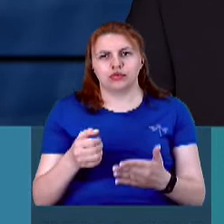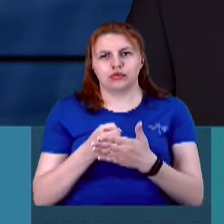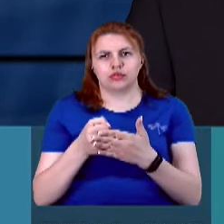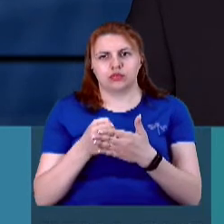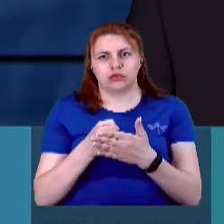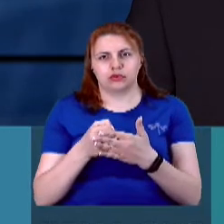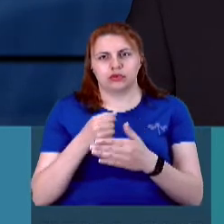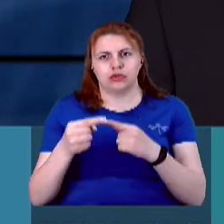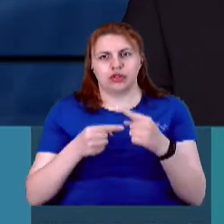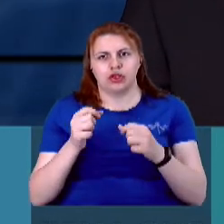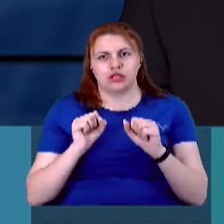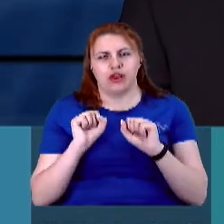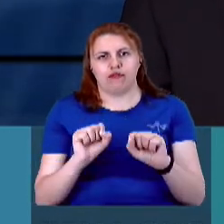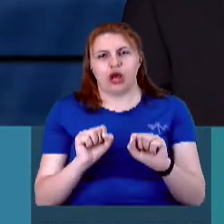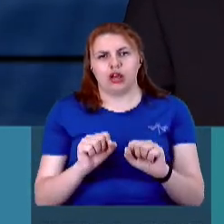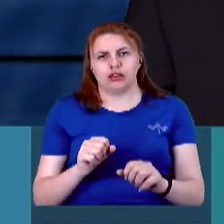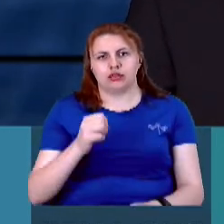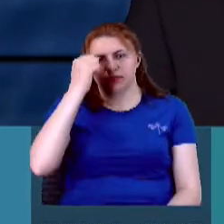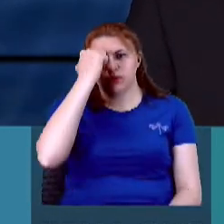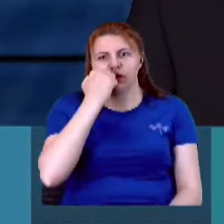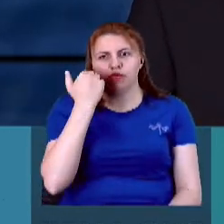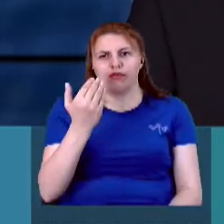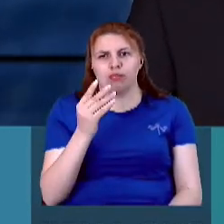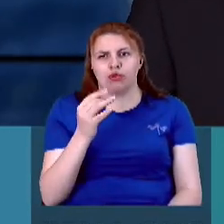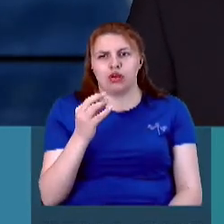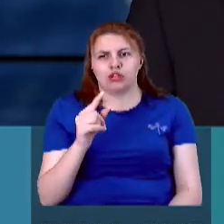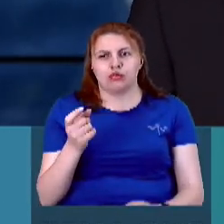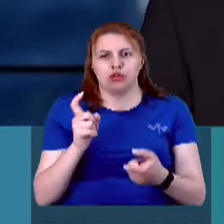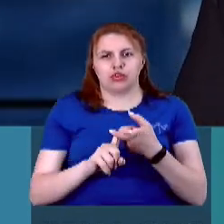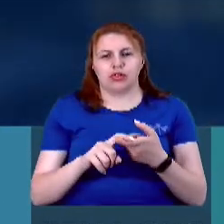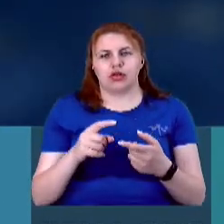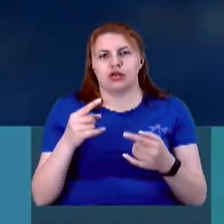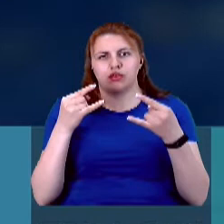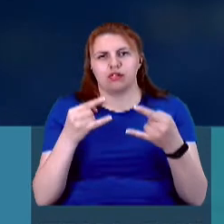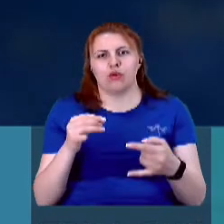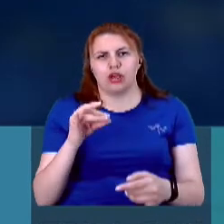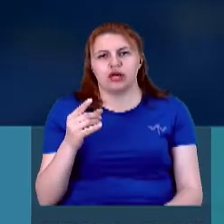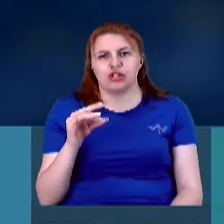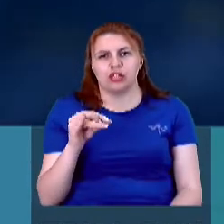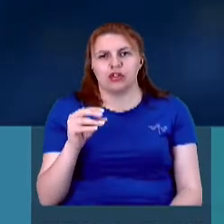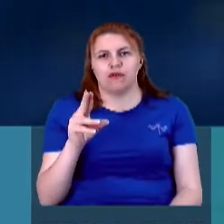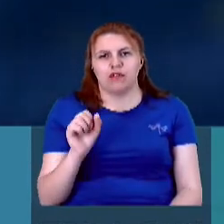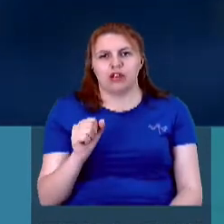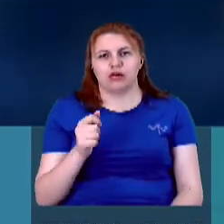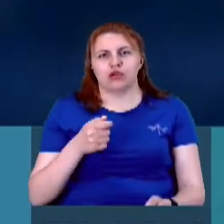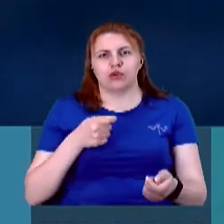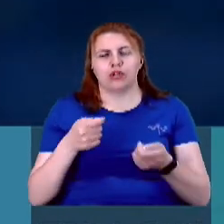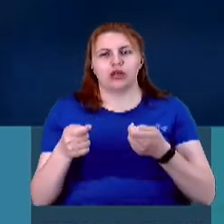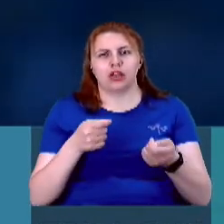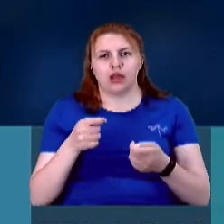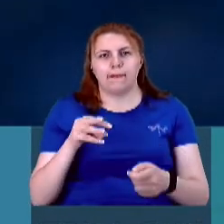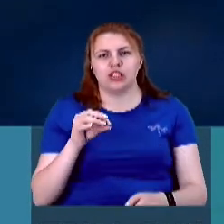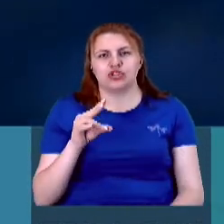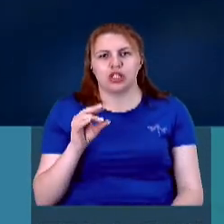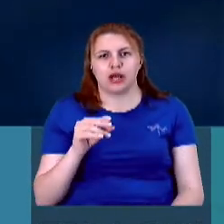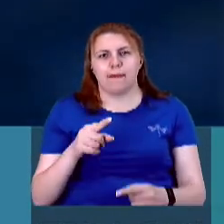добиватися через адвокатів. Подякували вам, пані Ольго, за те, що приєдналися до нашого ефіру. Ольга Решетилова, координаторка, менеджерка